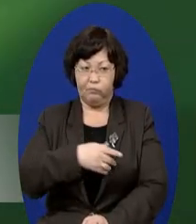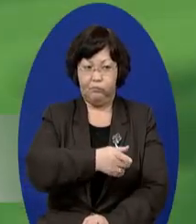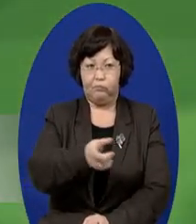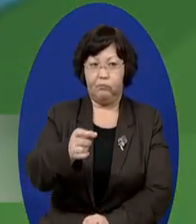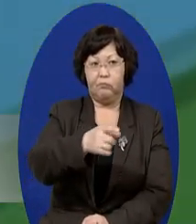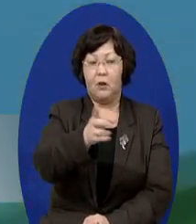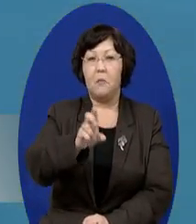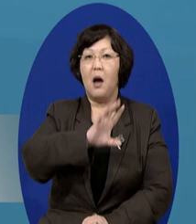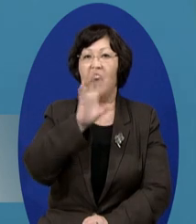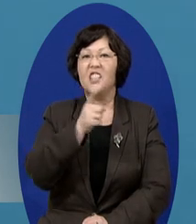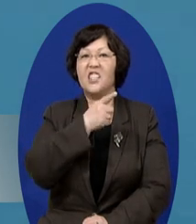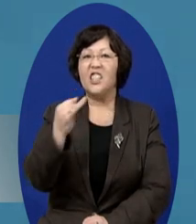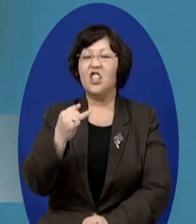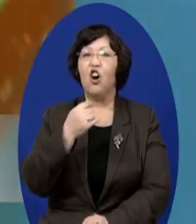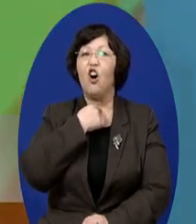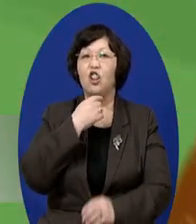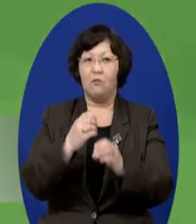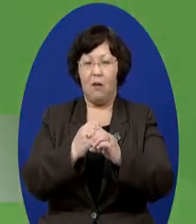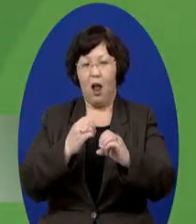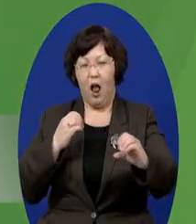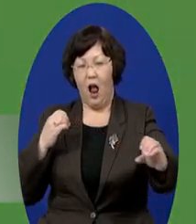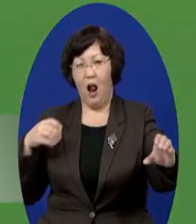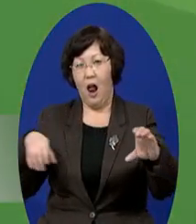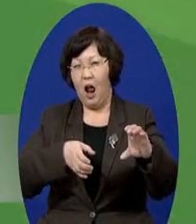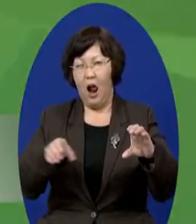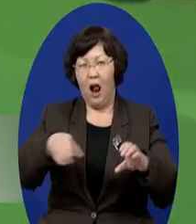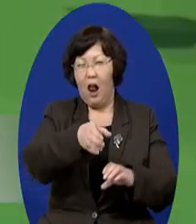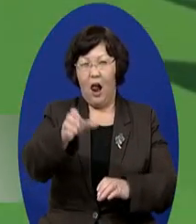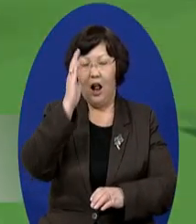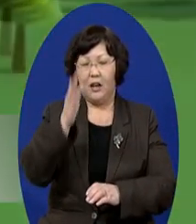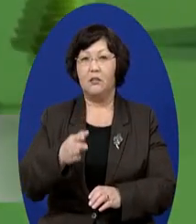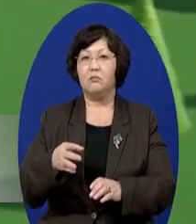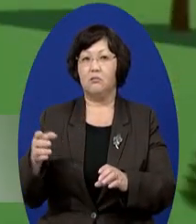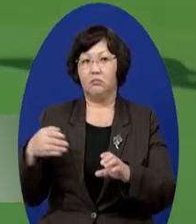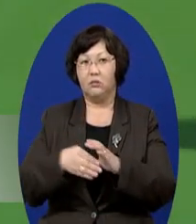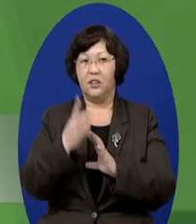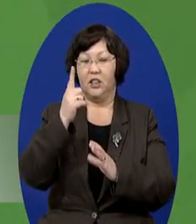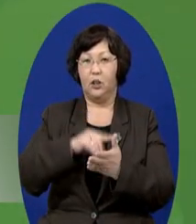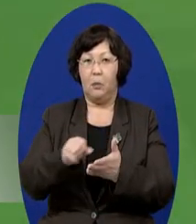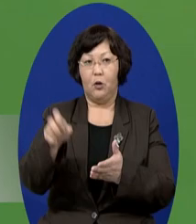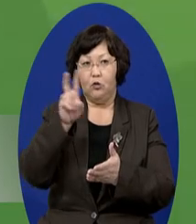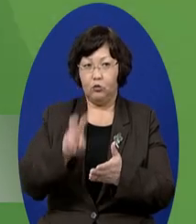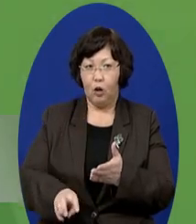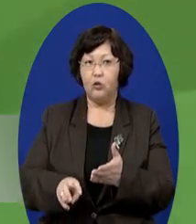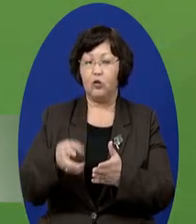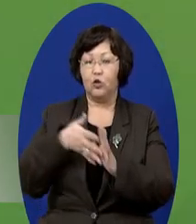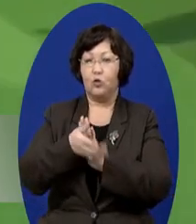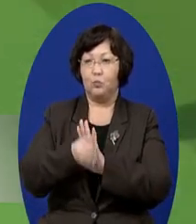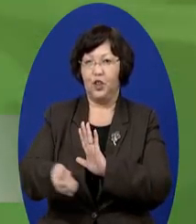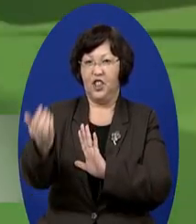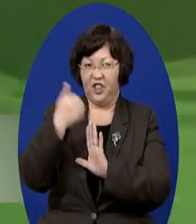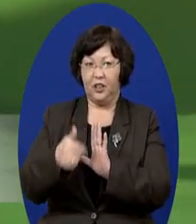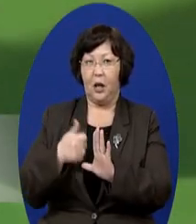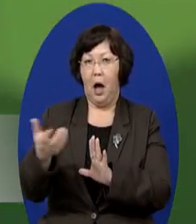байгалийн хийн хоолой манай улсаар дамжиснаар 1 тэрбум Америк долларын санхүүжилт төсөвт төвлөрөх тооцоо бий. Гэхдээ манай улс